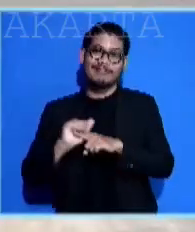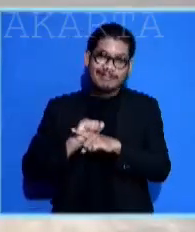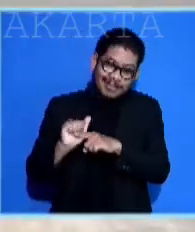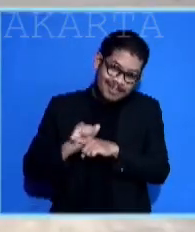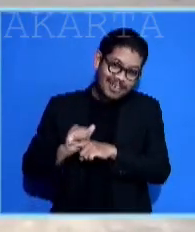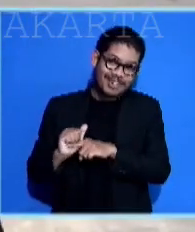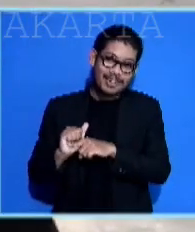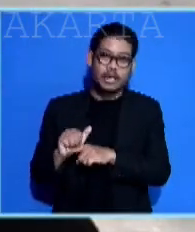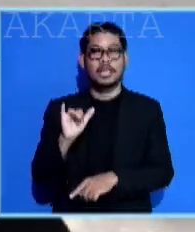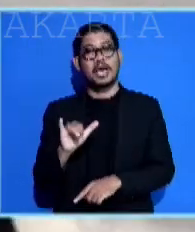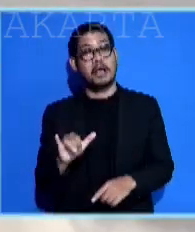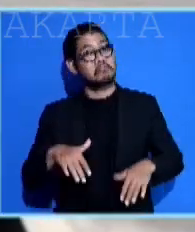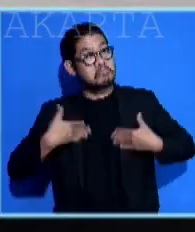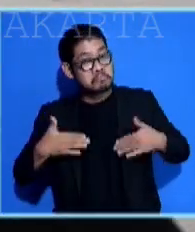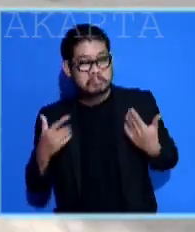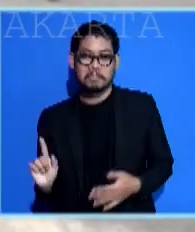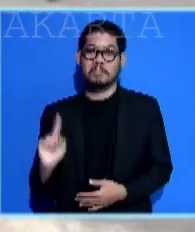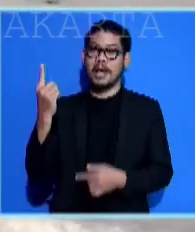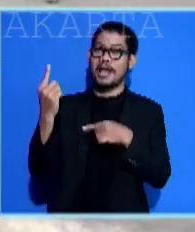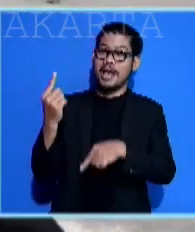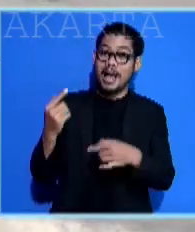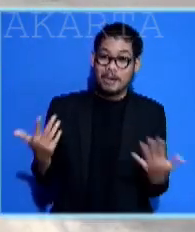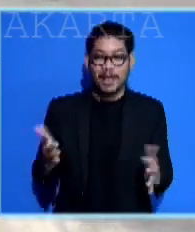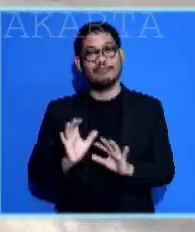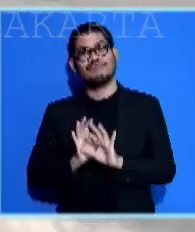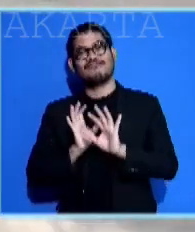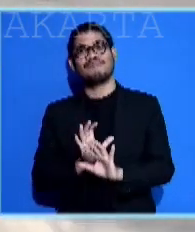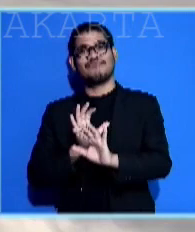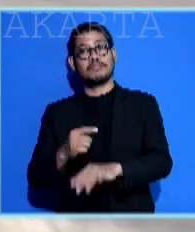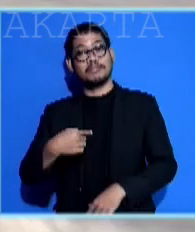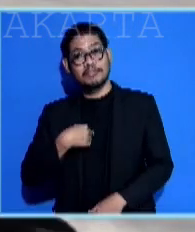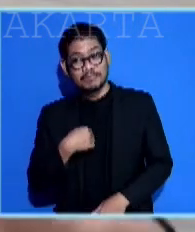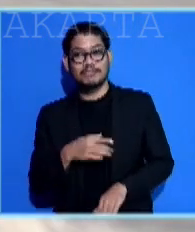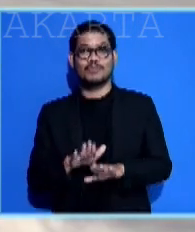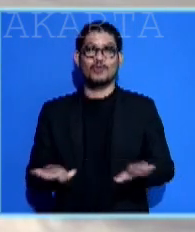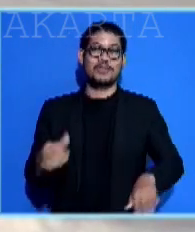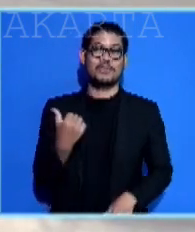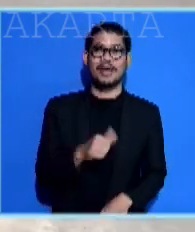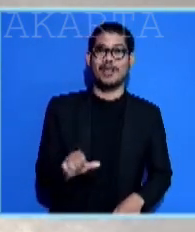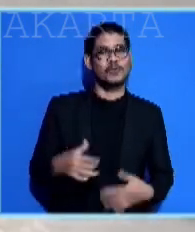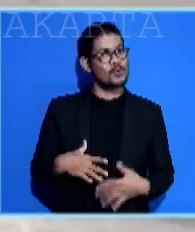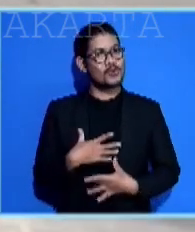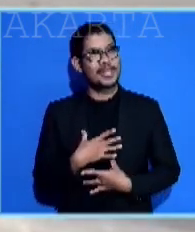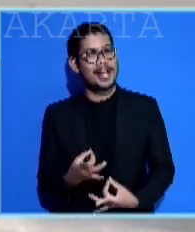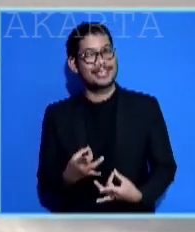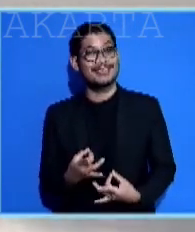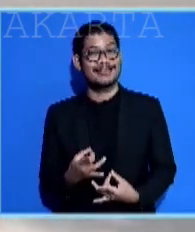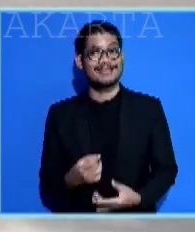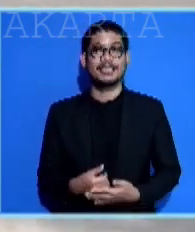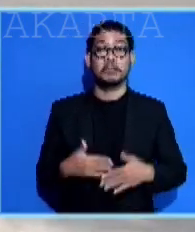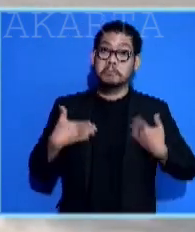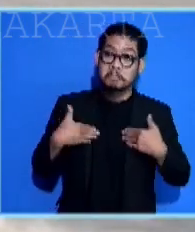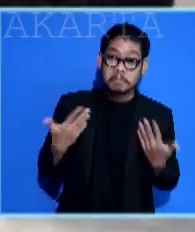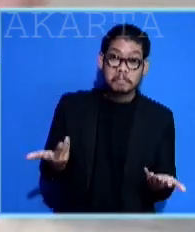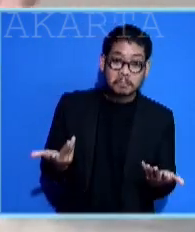Ya senang karena pertama kali mengikuti kirab di SMA Seyegan, karena saya juga murid baru, jadi ini antusias sekali. Senang gak ikut acara